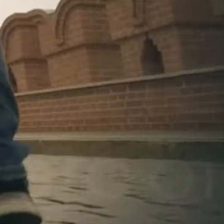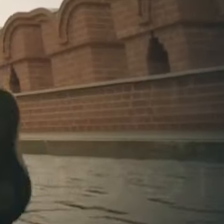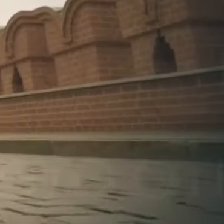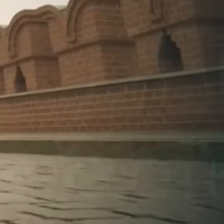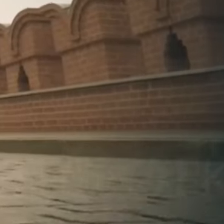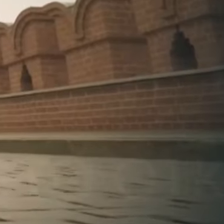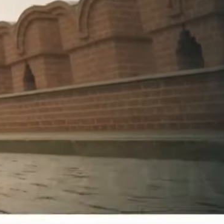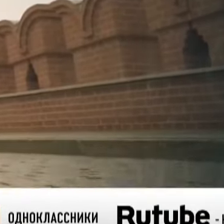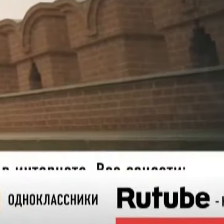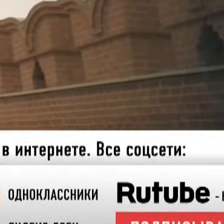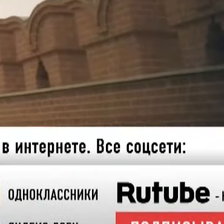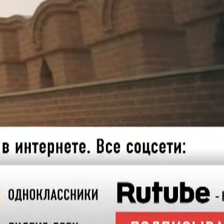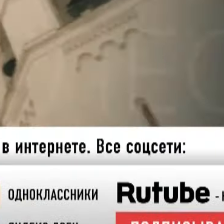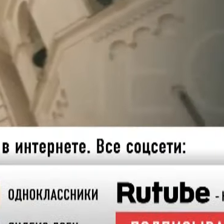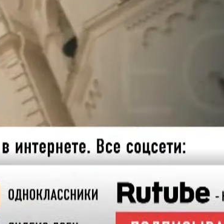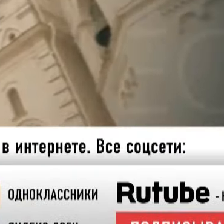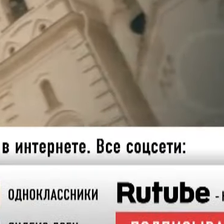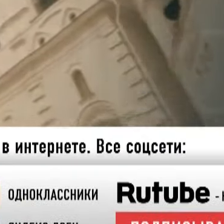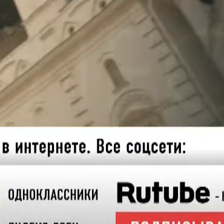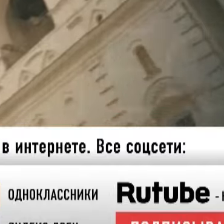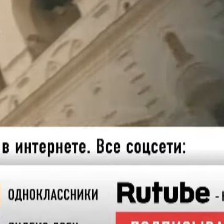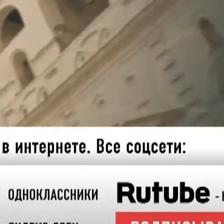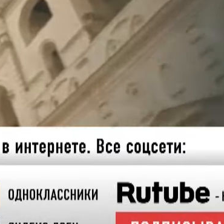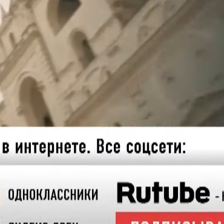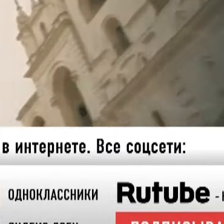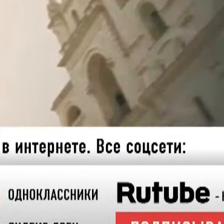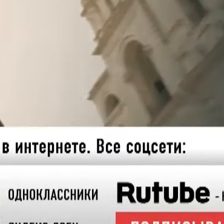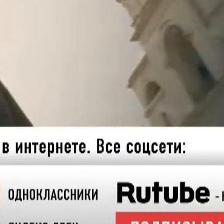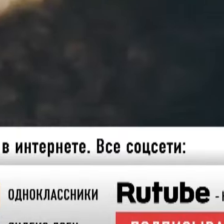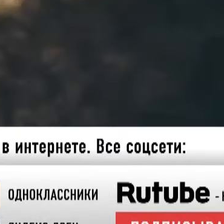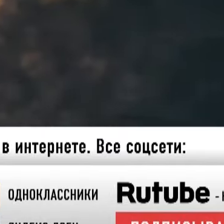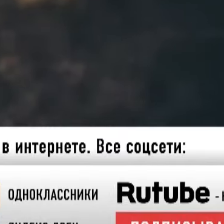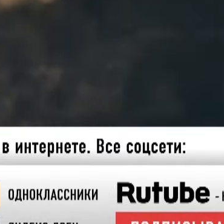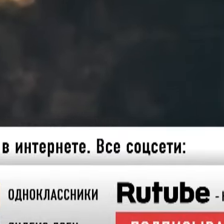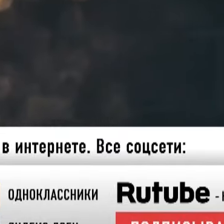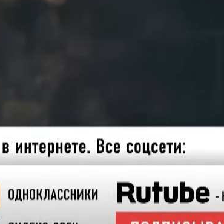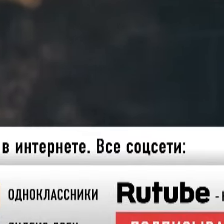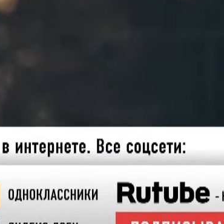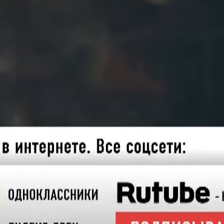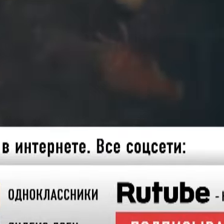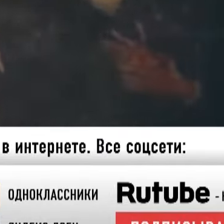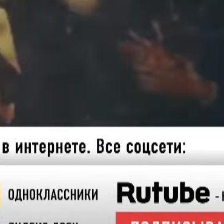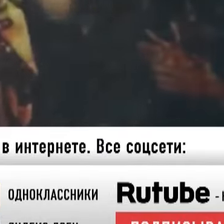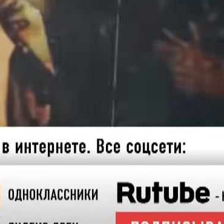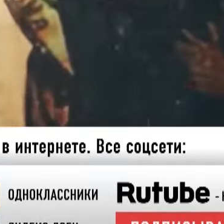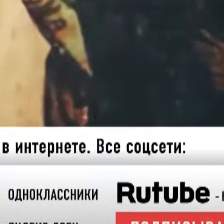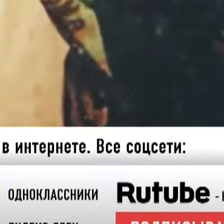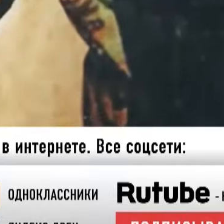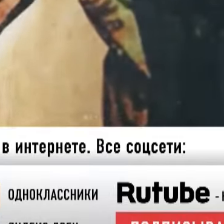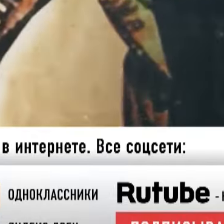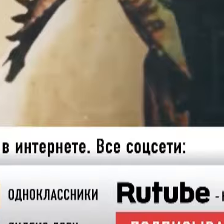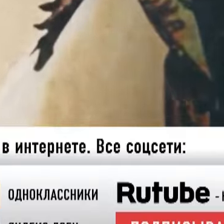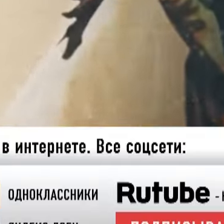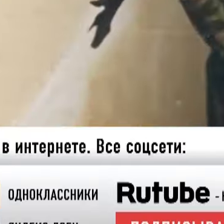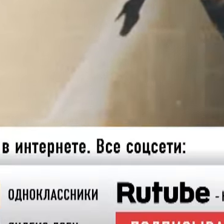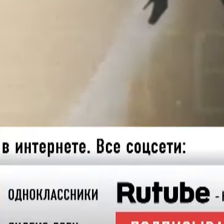Протоиерей Игорь Фомин и Борис Корчевников в проекте «Лествица» нырнули следом за святым Иоанном в глубины знания о